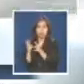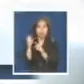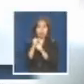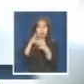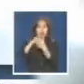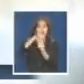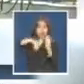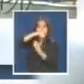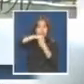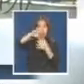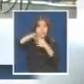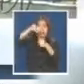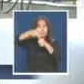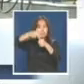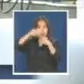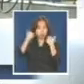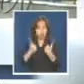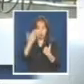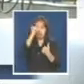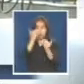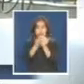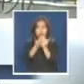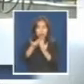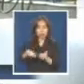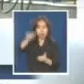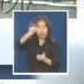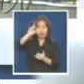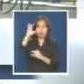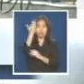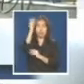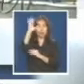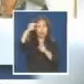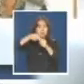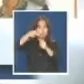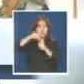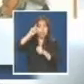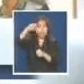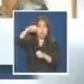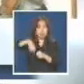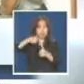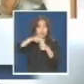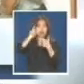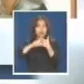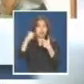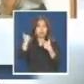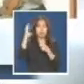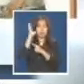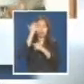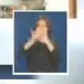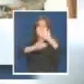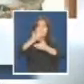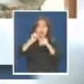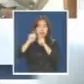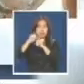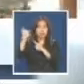ริมเพราะว่าขณะนี้สถานการณ์ในเรื่องของราคาน้ำมันดิบในตลาดโลกหรือราคาน้ำมันดีเซลในตลาดที่อ้างอิงอยู่นั้นก็ยัง